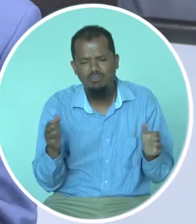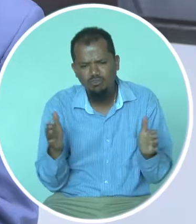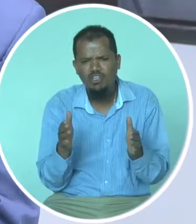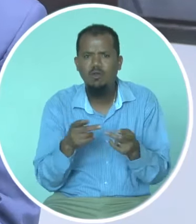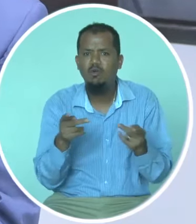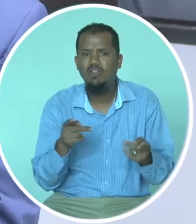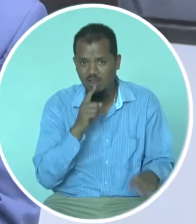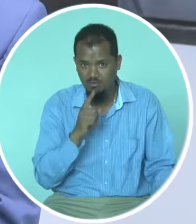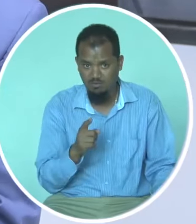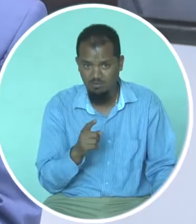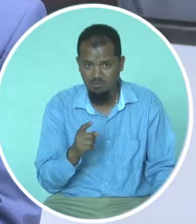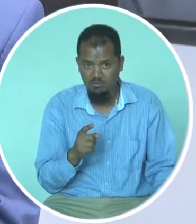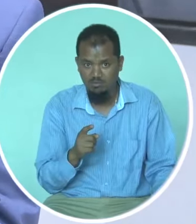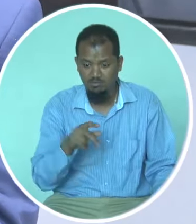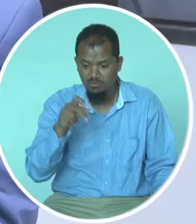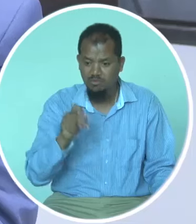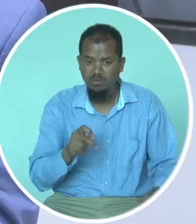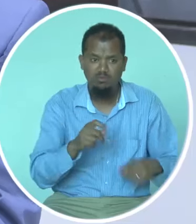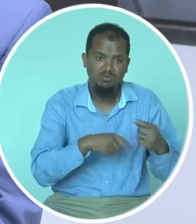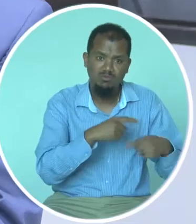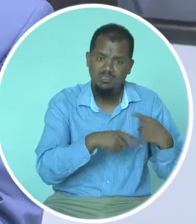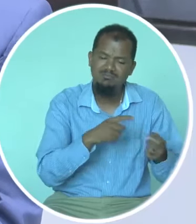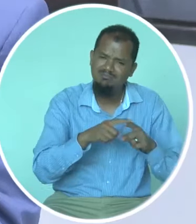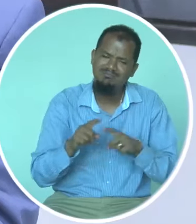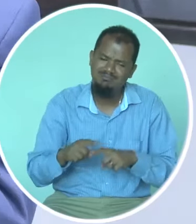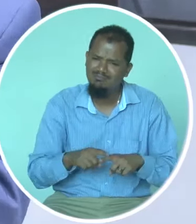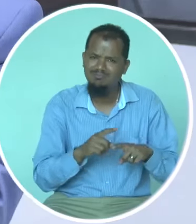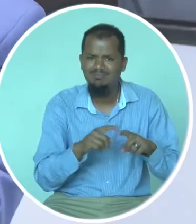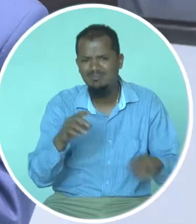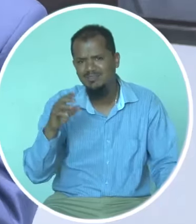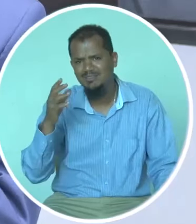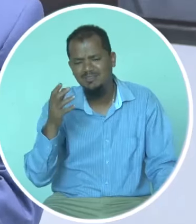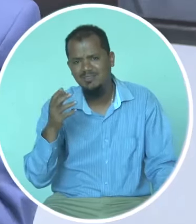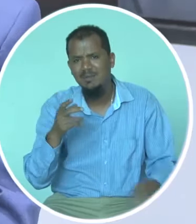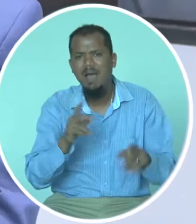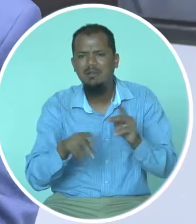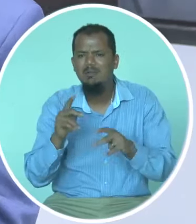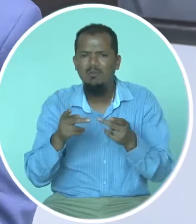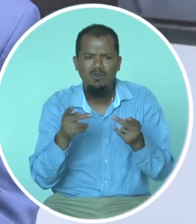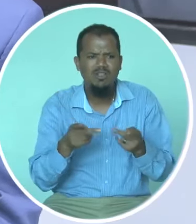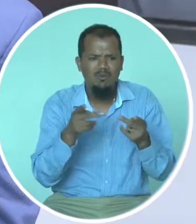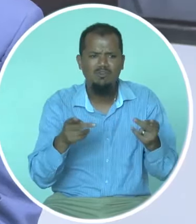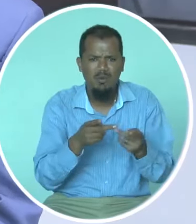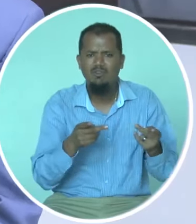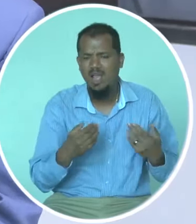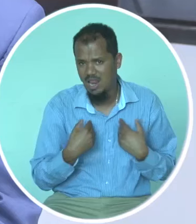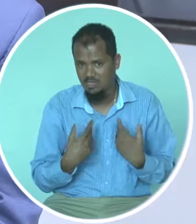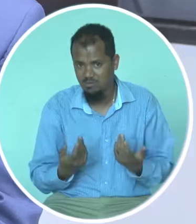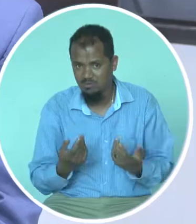የተወሰነ ቦታ ነው ደቡብ ውስጥ ብንሄድ ተለያዩ እንደዛ 50 ማህበረሰቦች ቦታ መኖሪያ